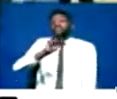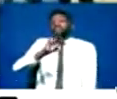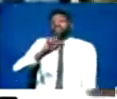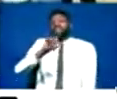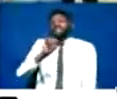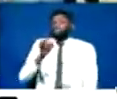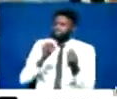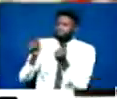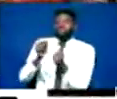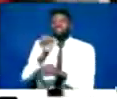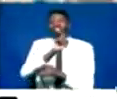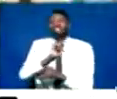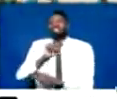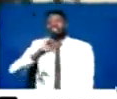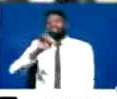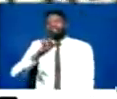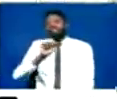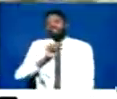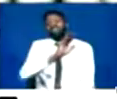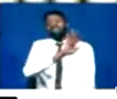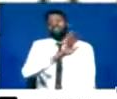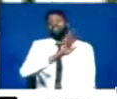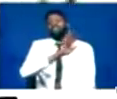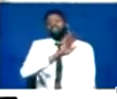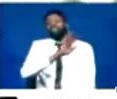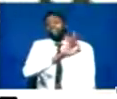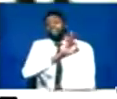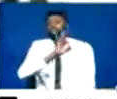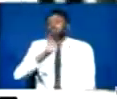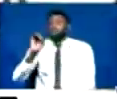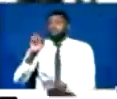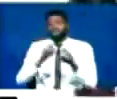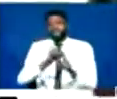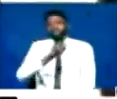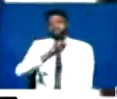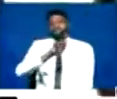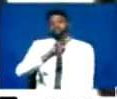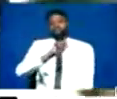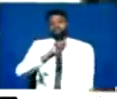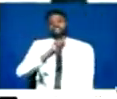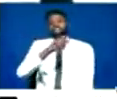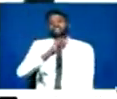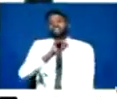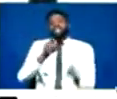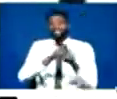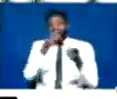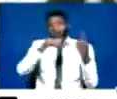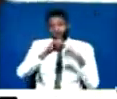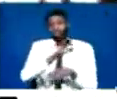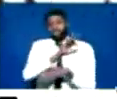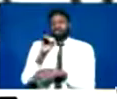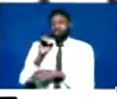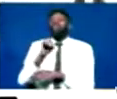6-3. Chepteli kailaza Ruthimitu 6-3. Kwanzanza ikaandikisha ushindi wa 6-3 dhidi ya Nyakongo.